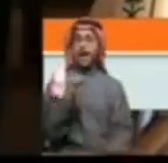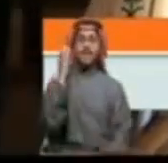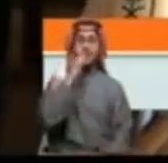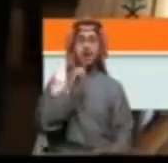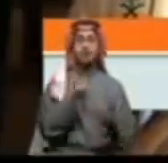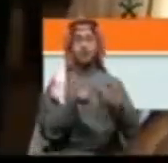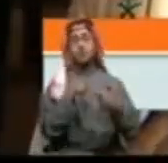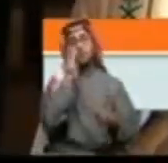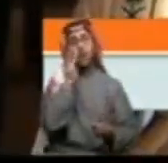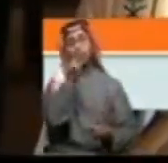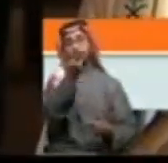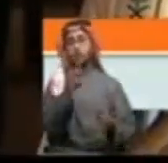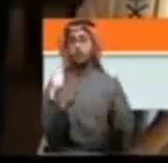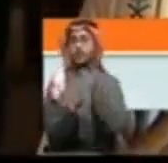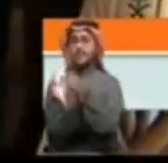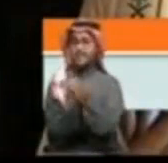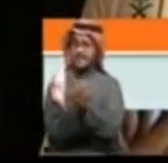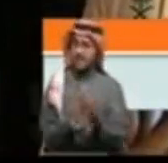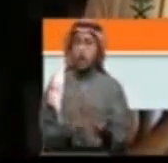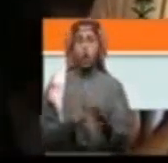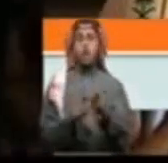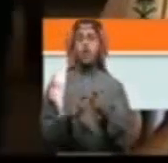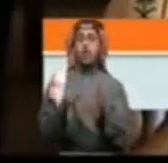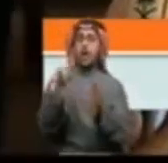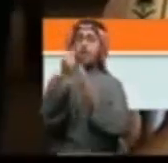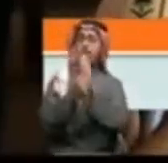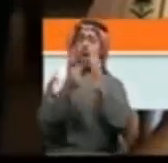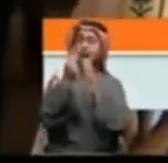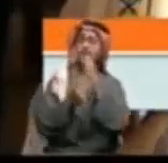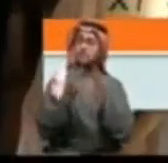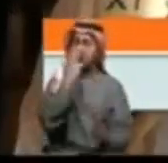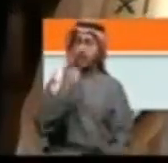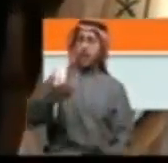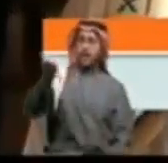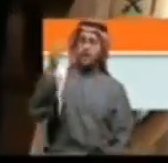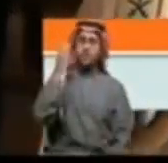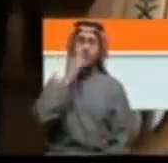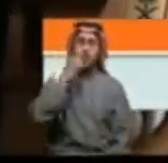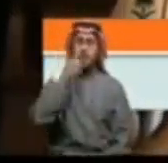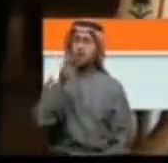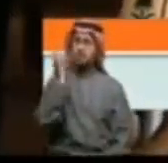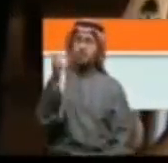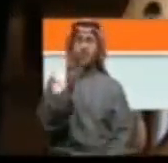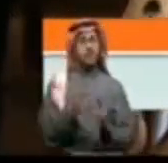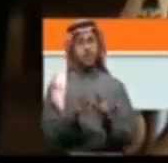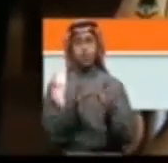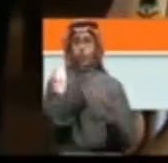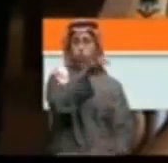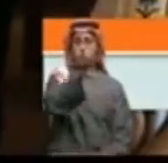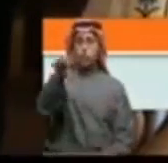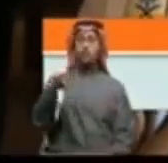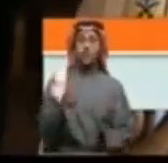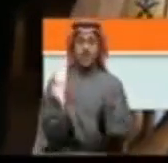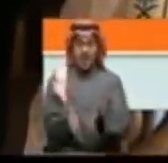يرون مثلا عندك اللوحة الفنية اللي سيقدمونها الشباب جزاهم الله خير. نعم، هناك أيضا الركن